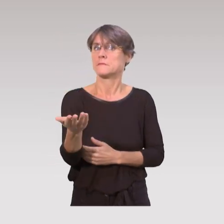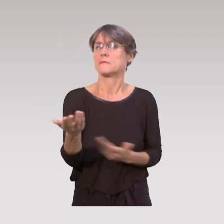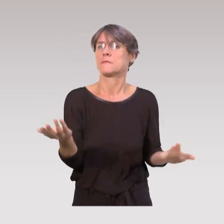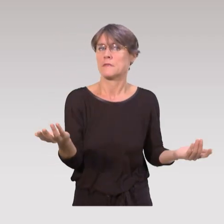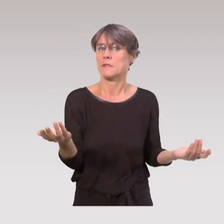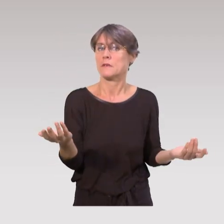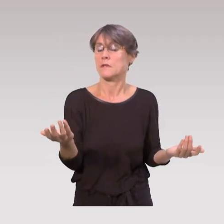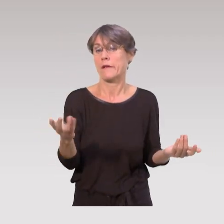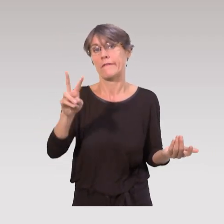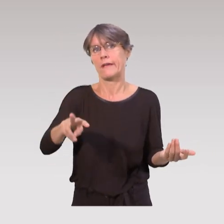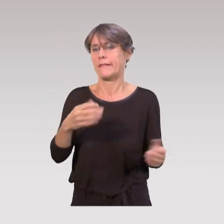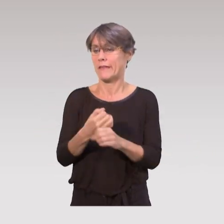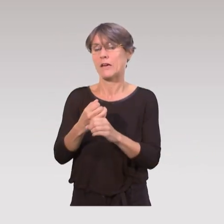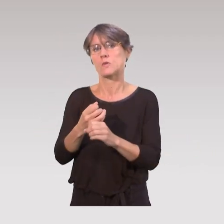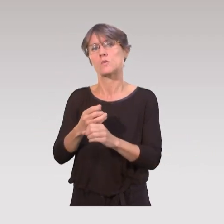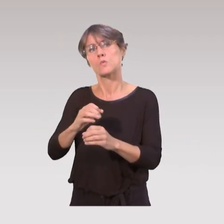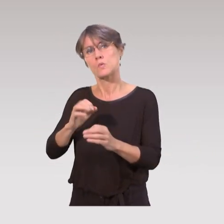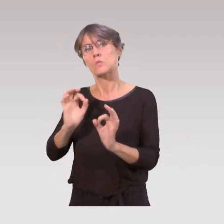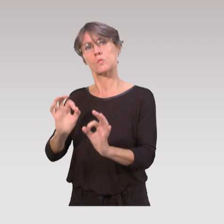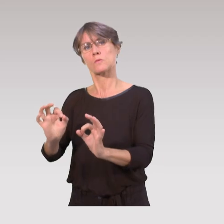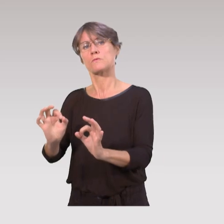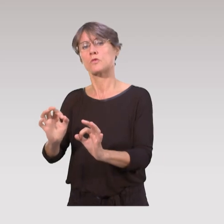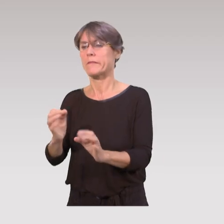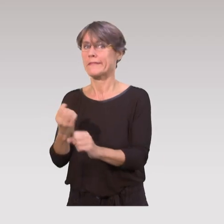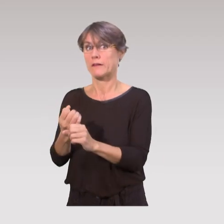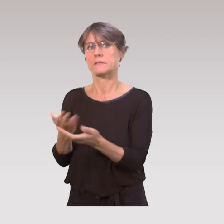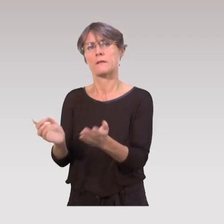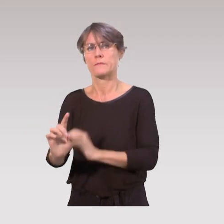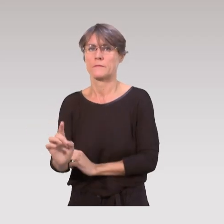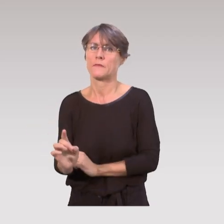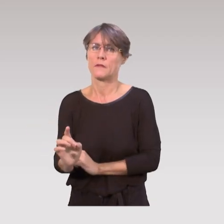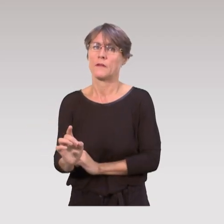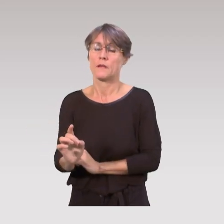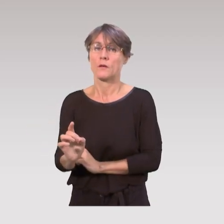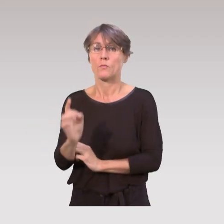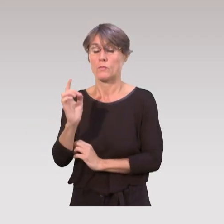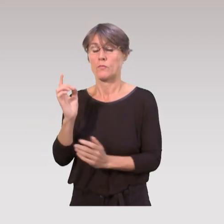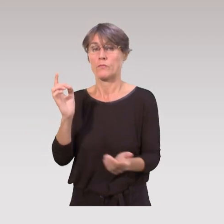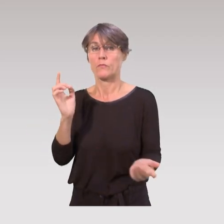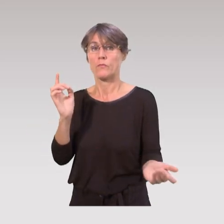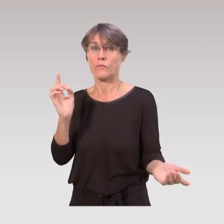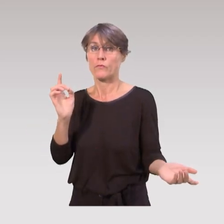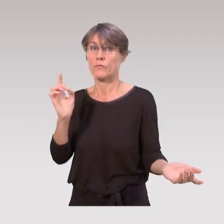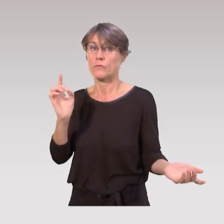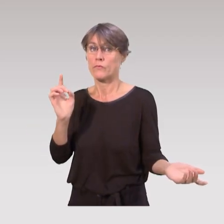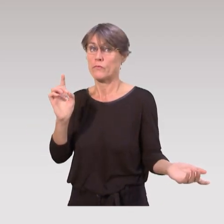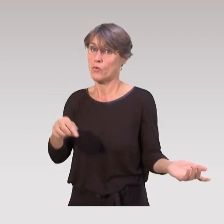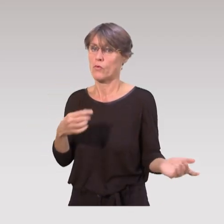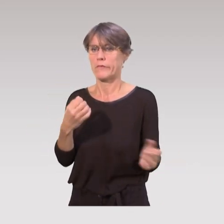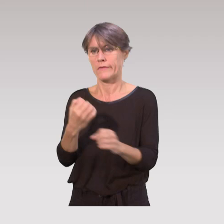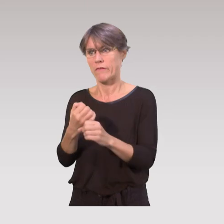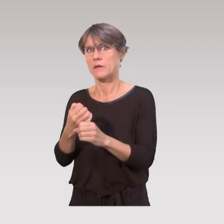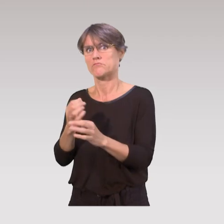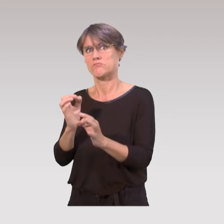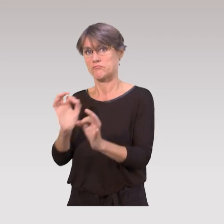de cette façon-là. » Donc, c'est exigeant, hein? C'est pas un travail simple, être pro-littératie